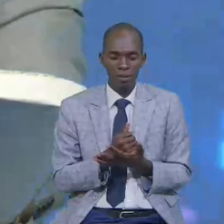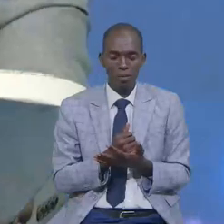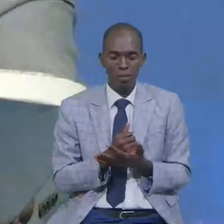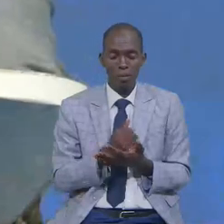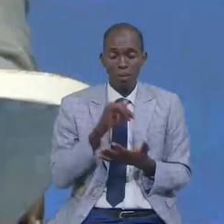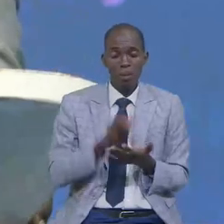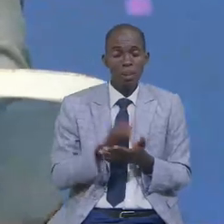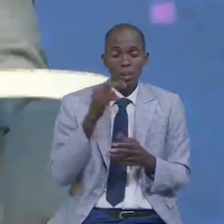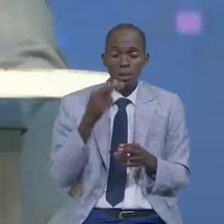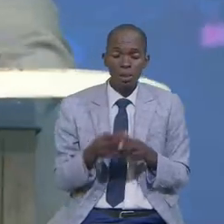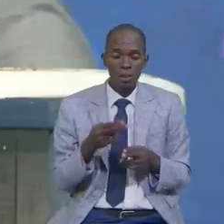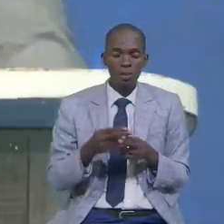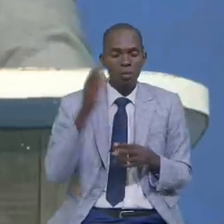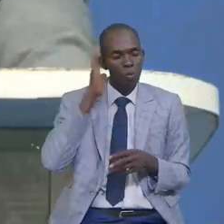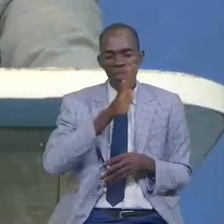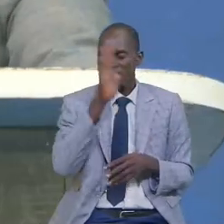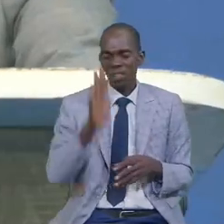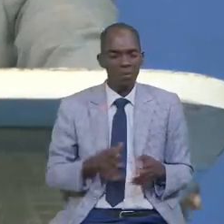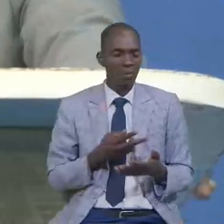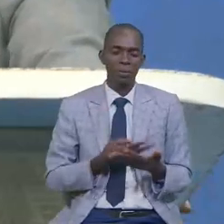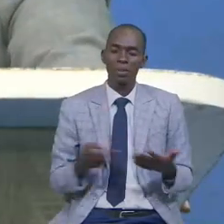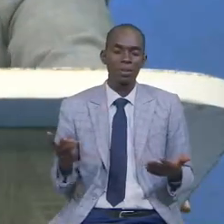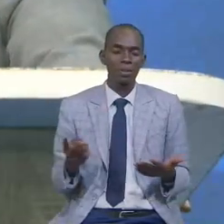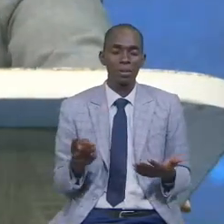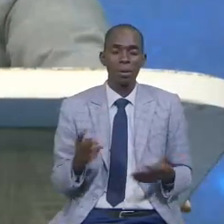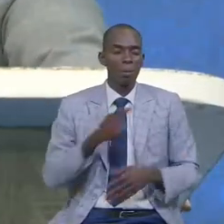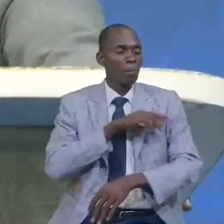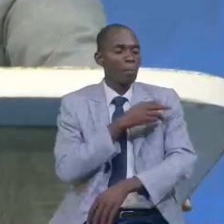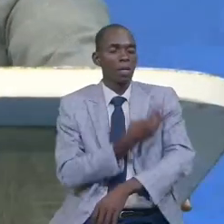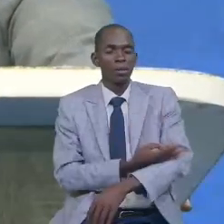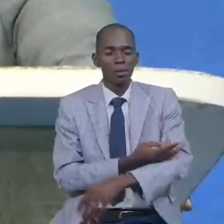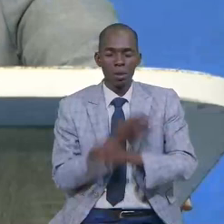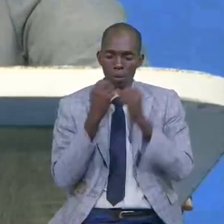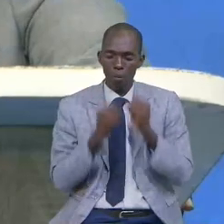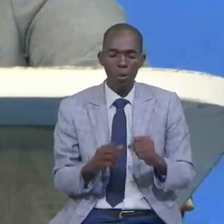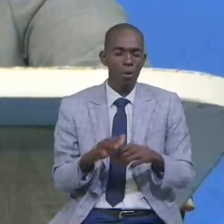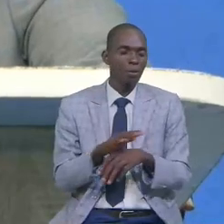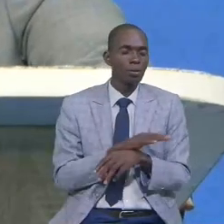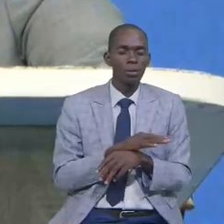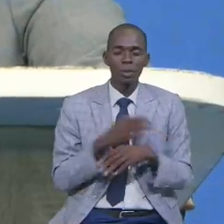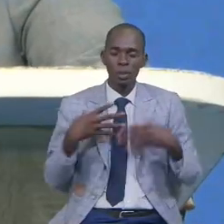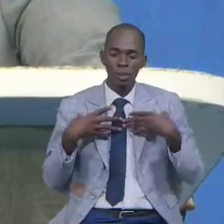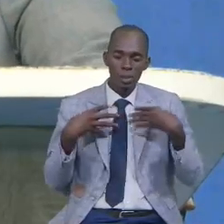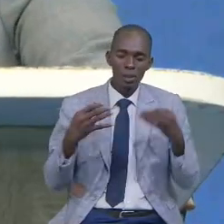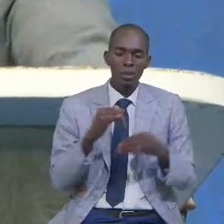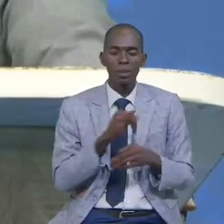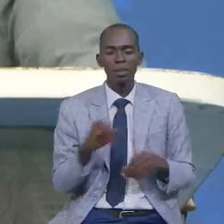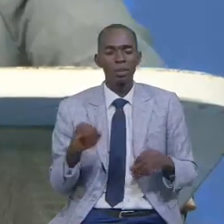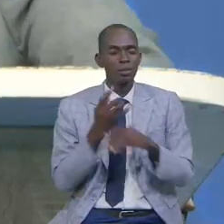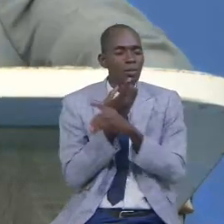ce nom ne va jamais faillir. Puissant, fort, guérissant,